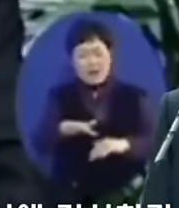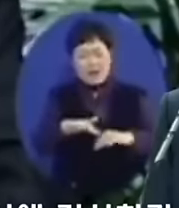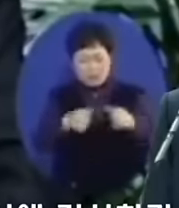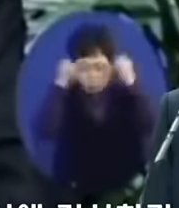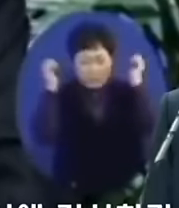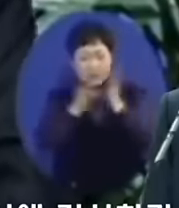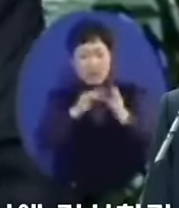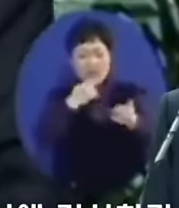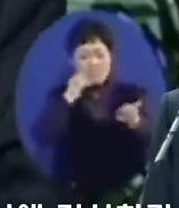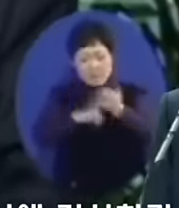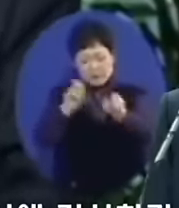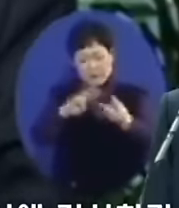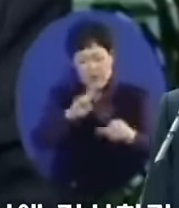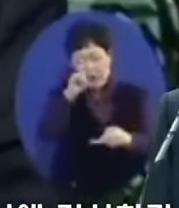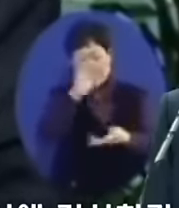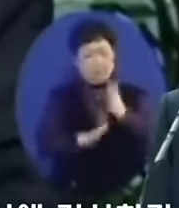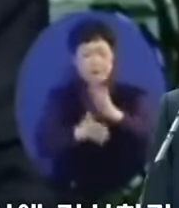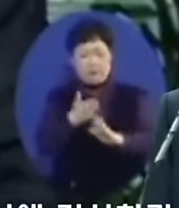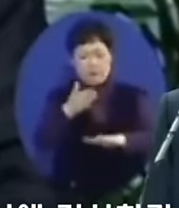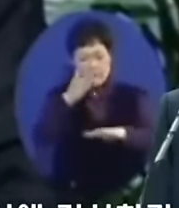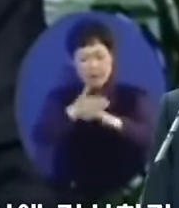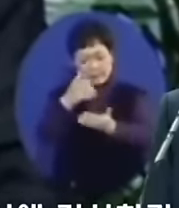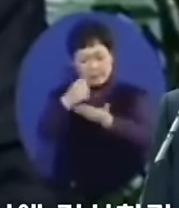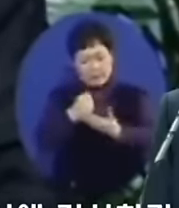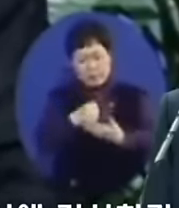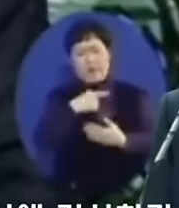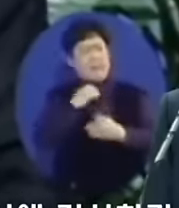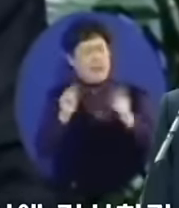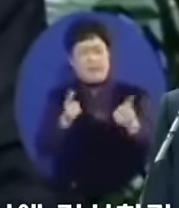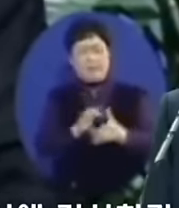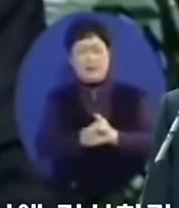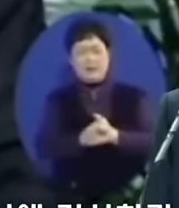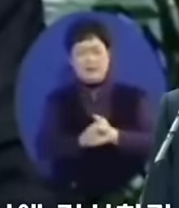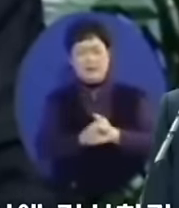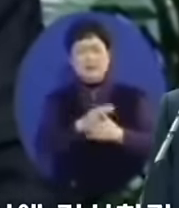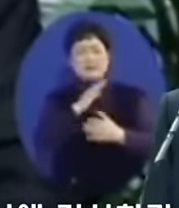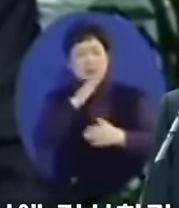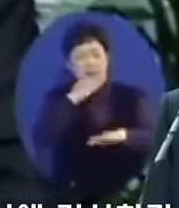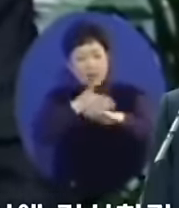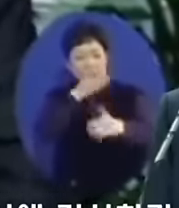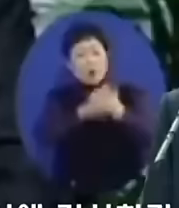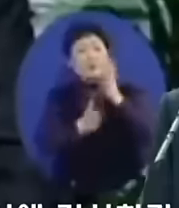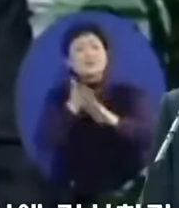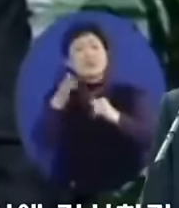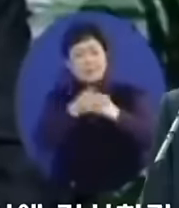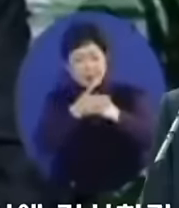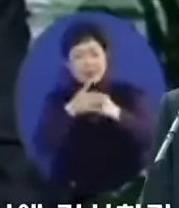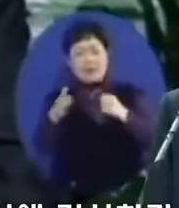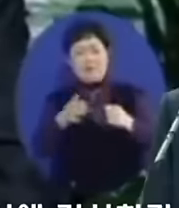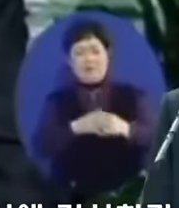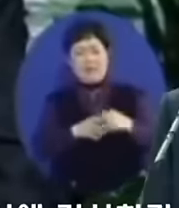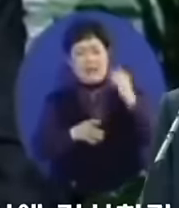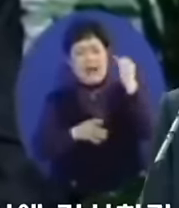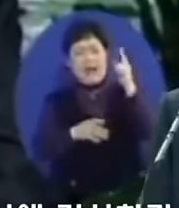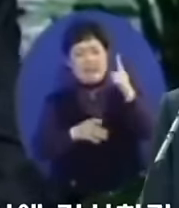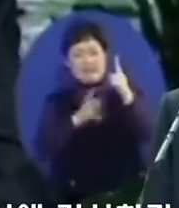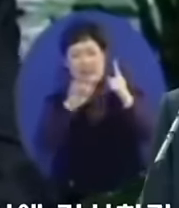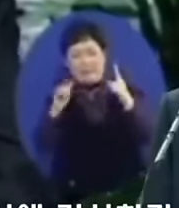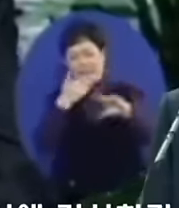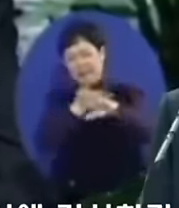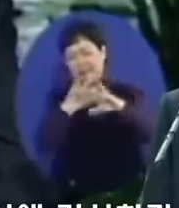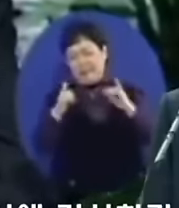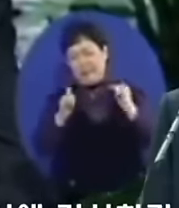없습니다. 내가 감사 받으려고 한 것이 아니라 그렇게 하니까 그 한 사람 때문에 다른